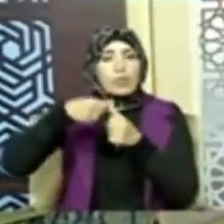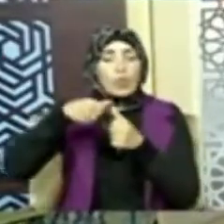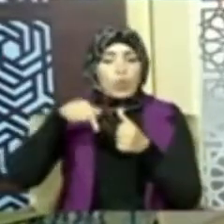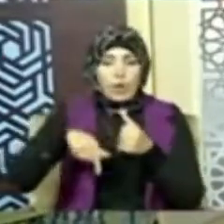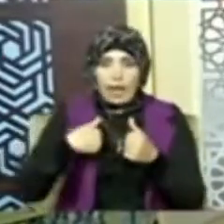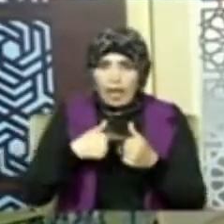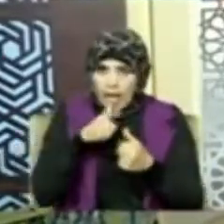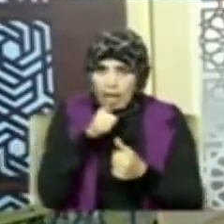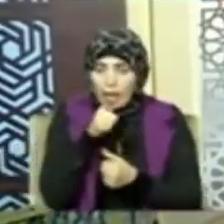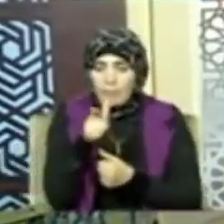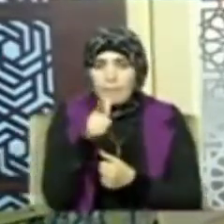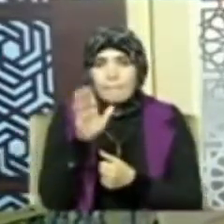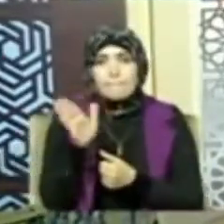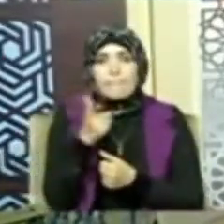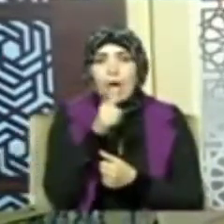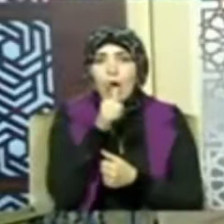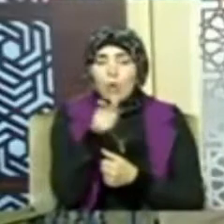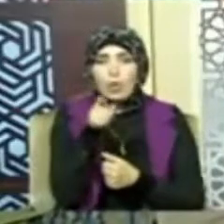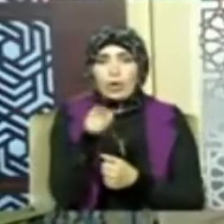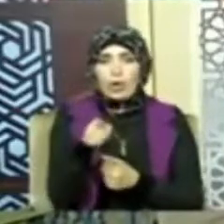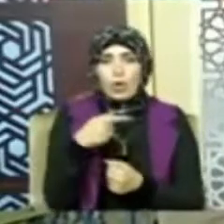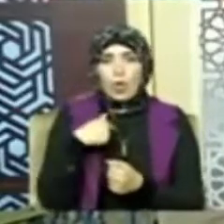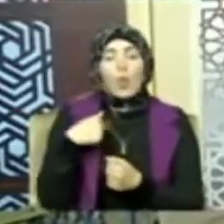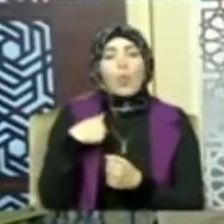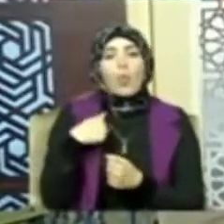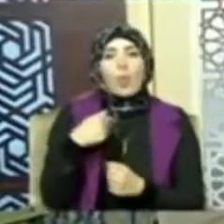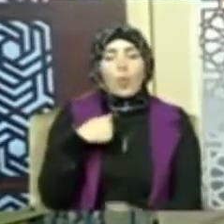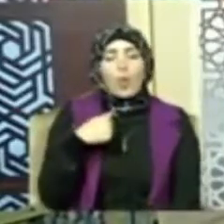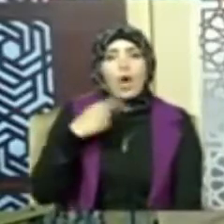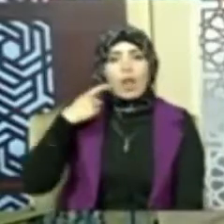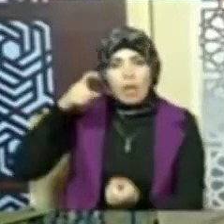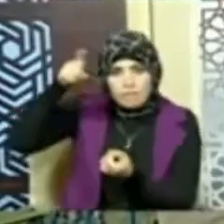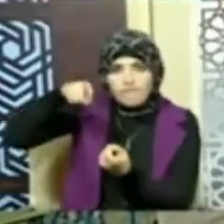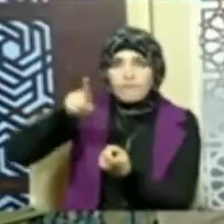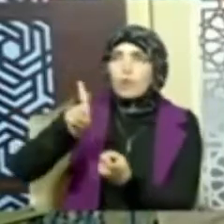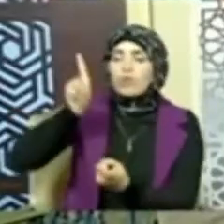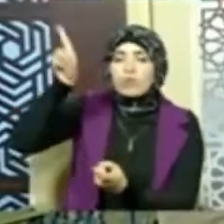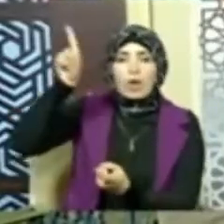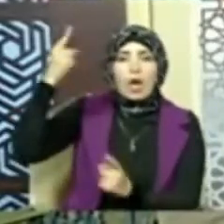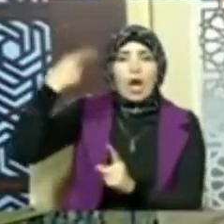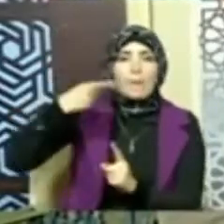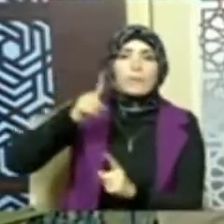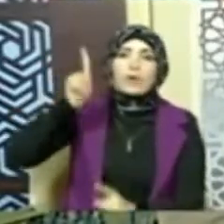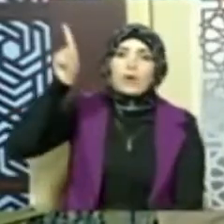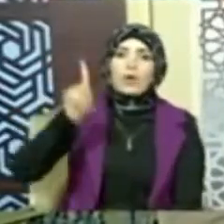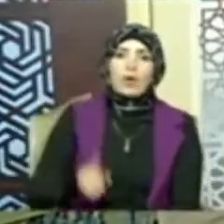أقول لكم وأفوض أمري إلى الله.